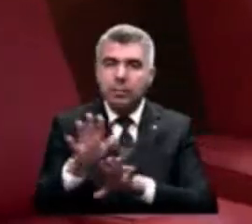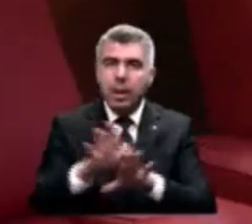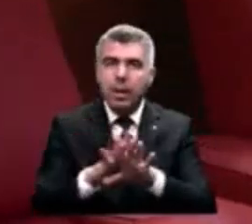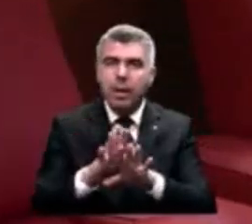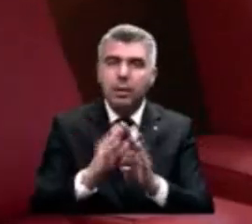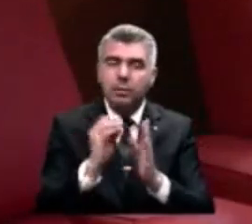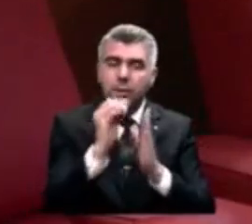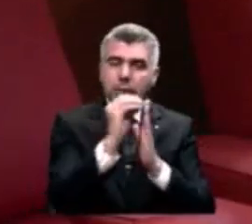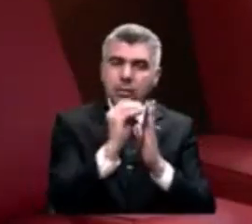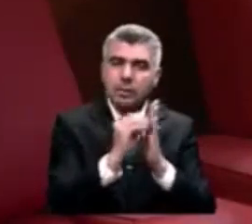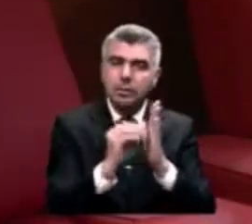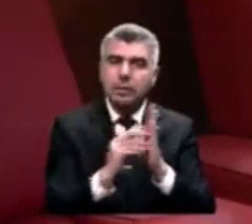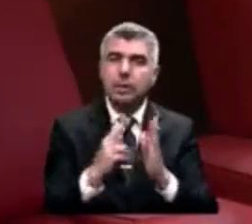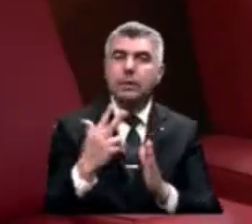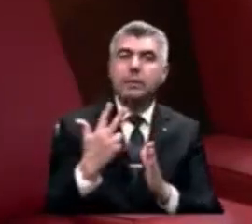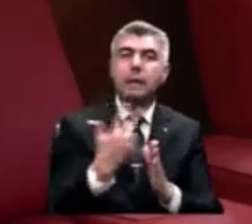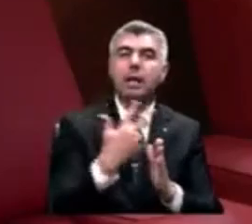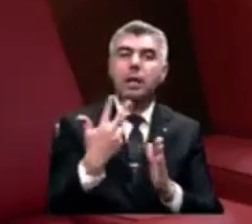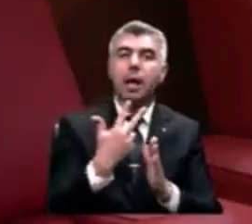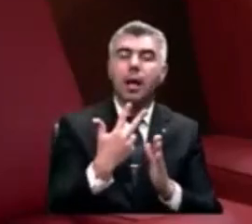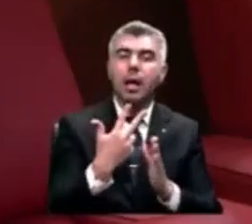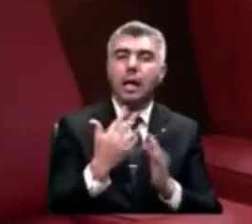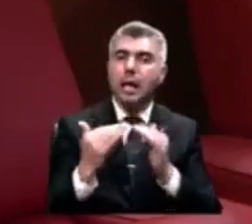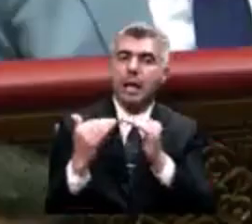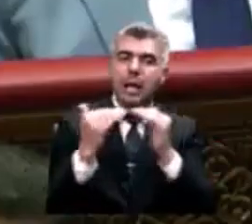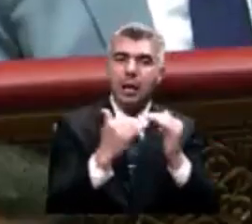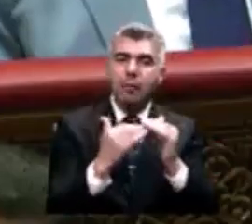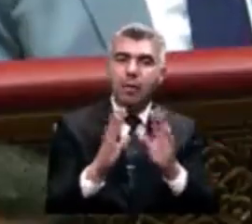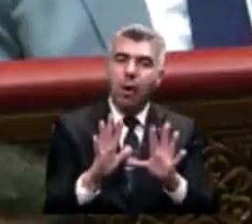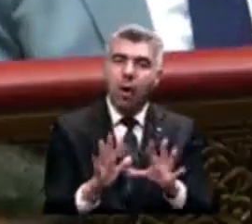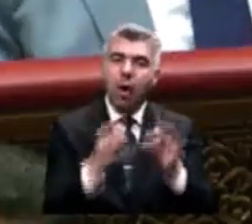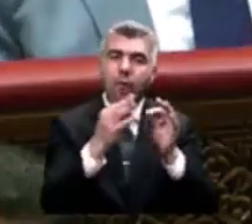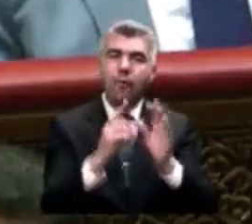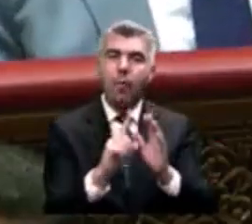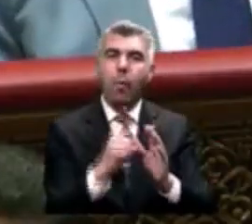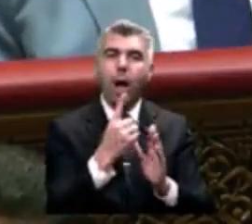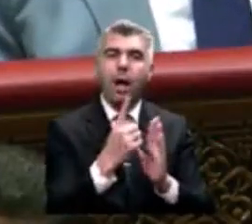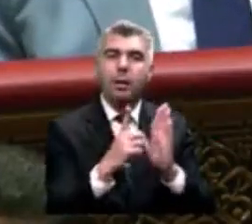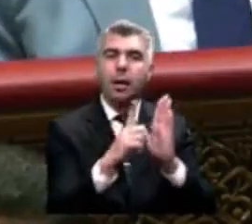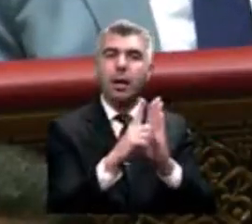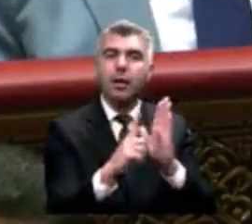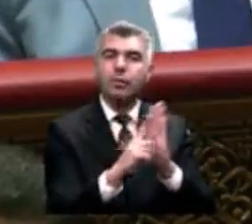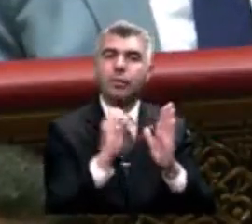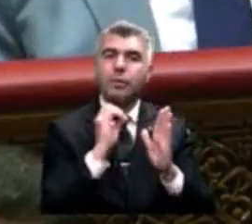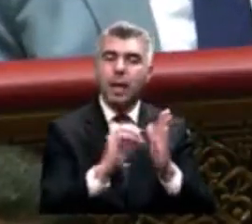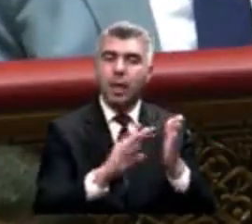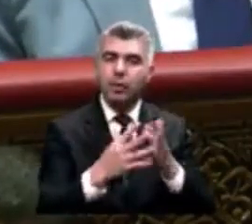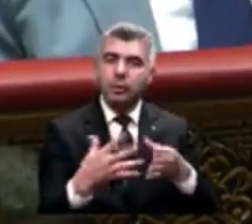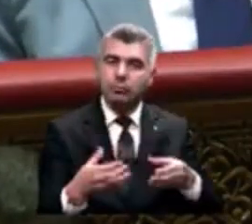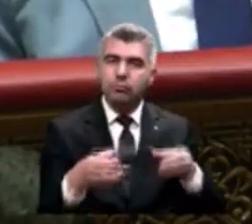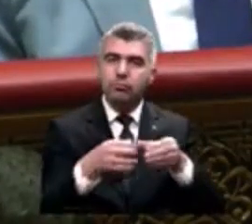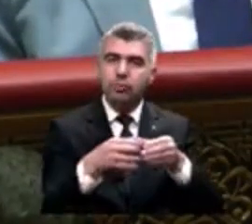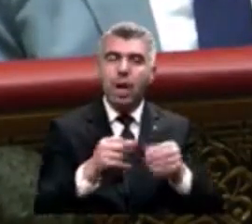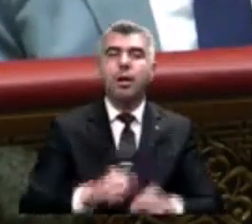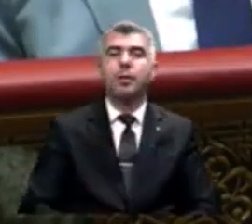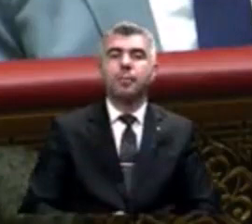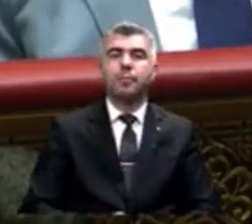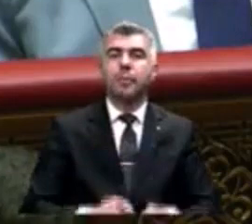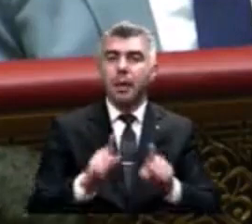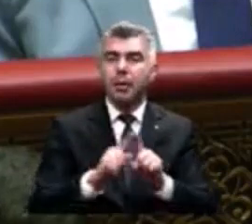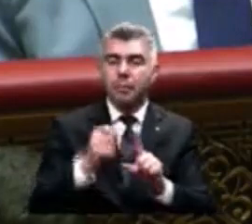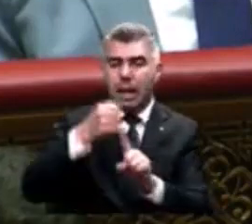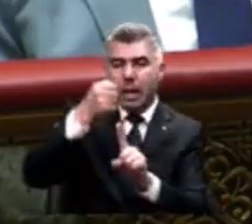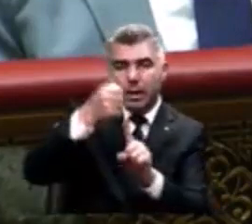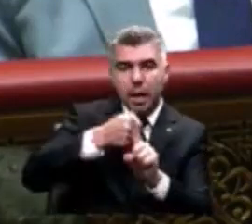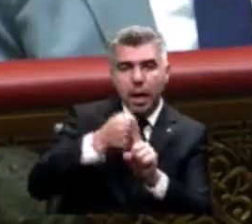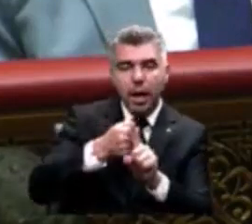الأنظمة الأساسية الخاصة بمختلف الفئات والالتزام المشترك لكل المتدخلين بهدف تحقيق الإصلاح